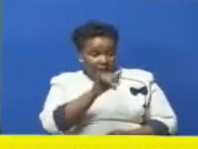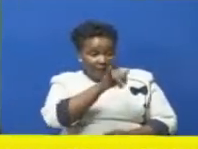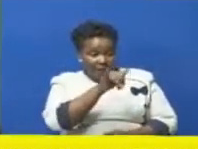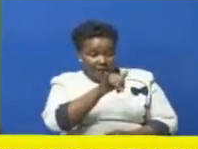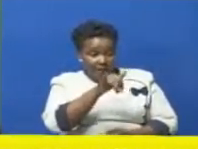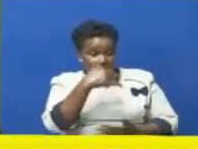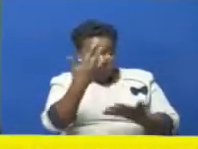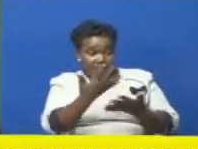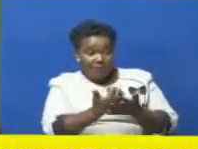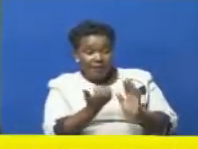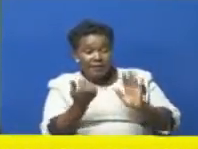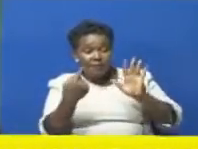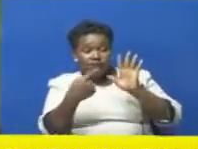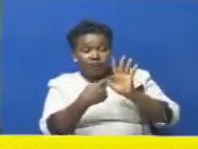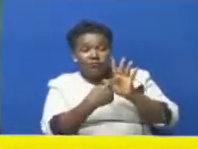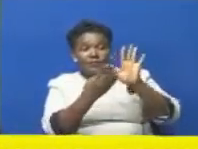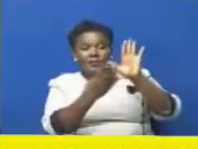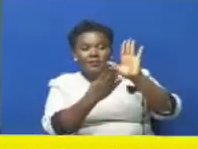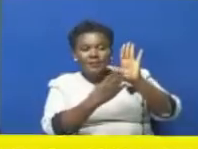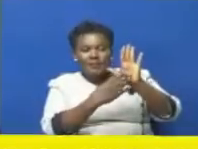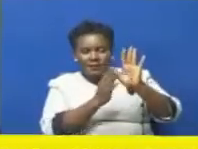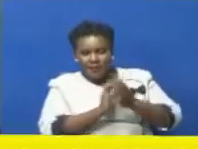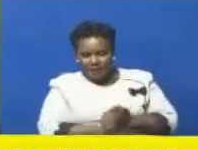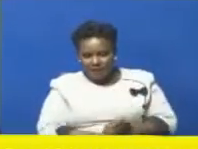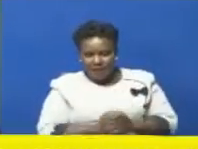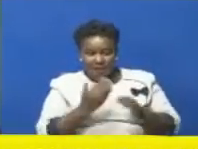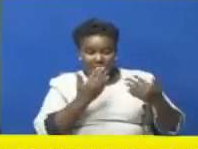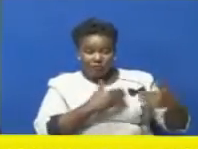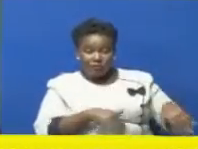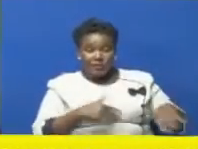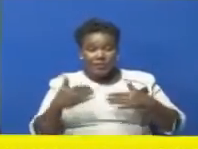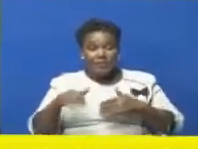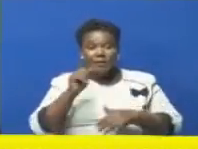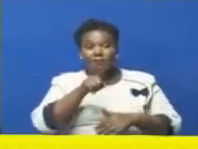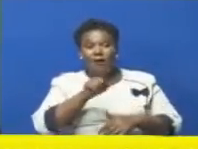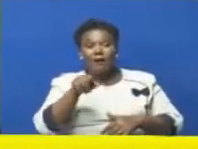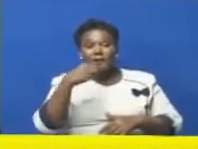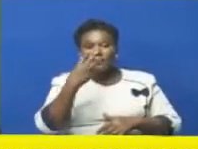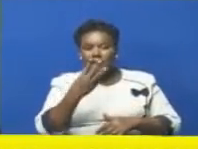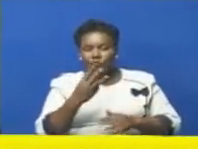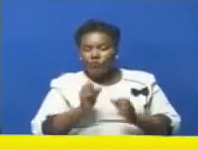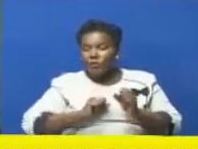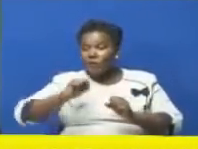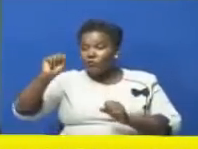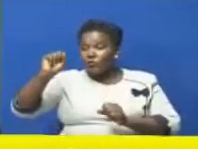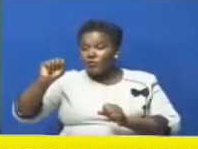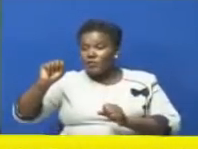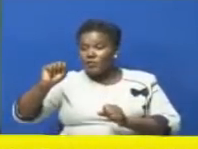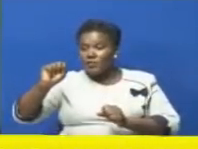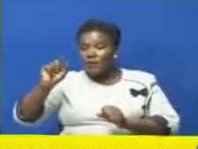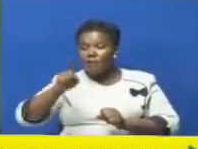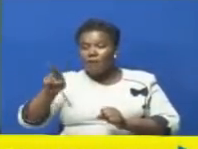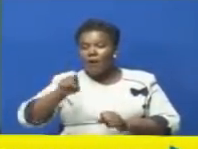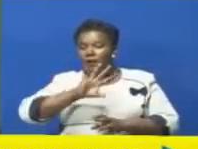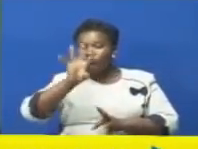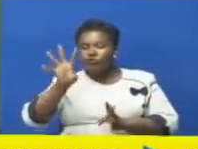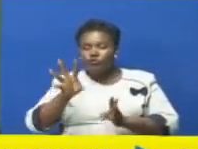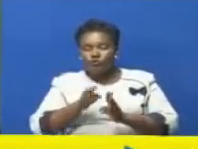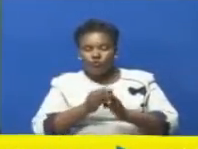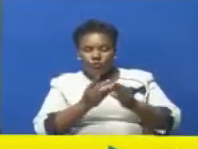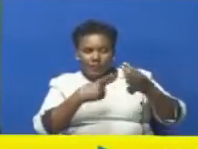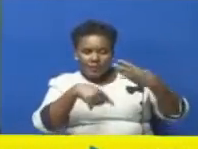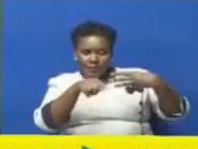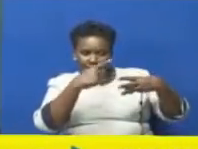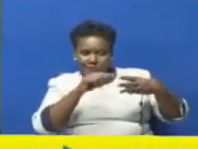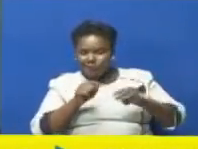alama 9 baada ya kushuka dimbani mara 3 na kushinda michezo yote mitatu. Huku KMC wakisalia na alama yao